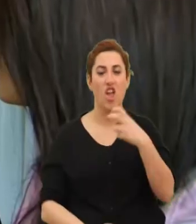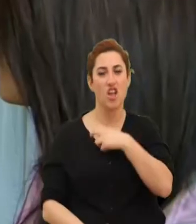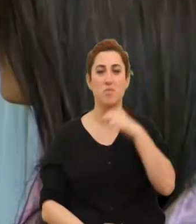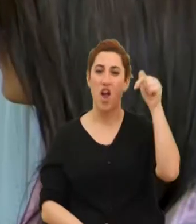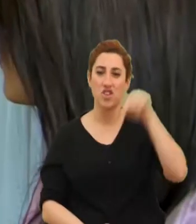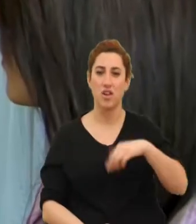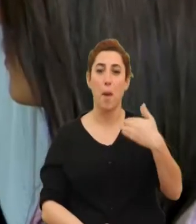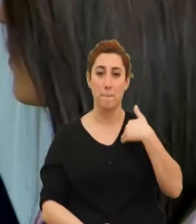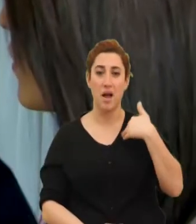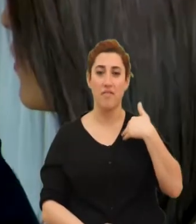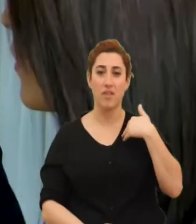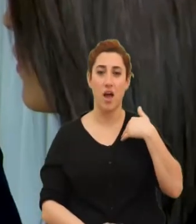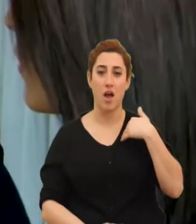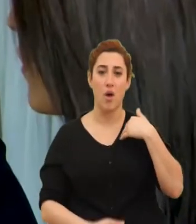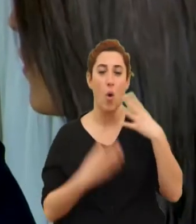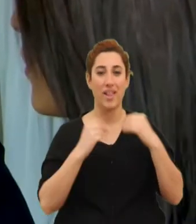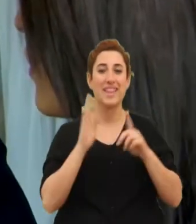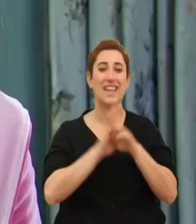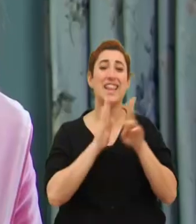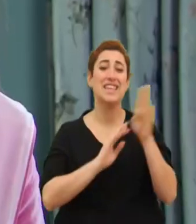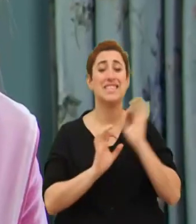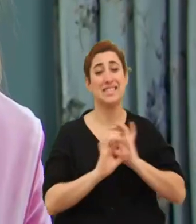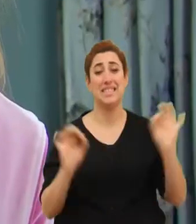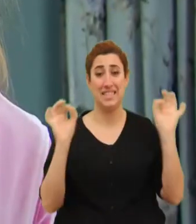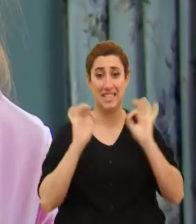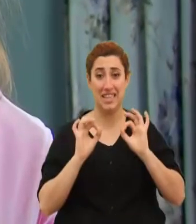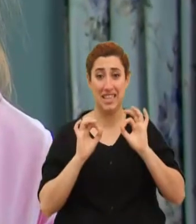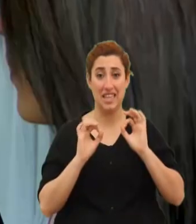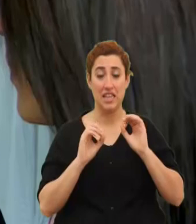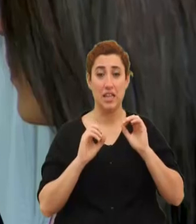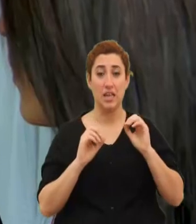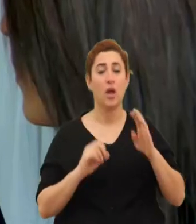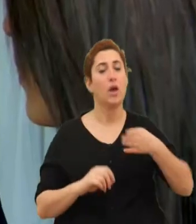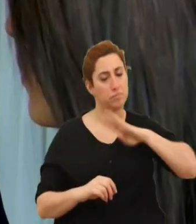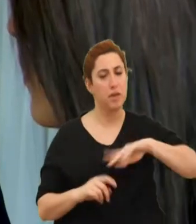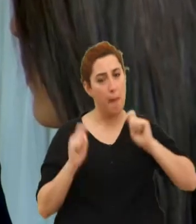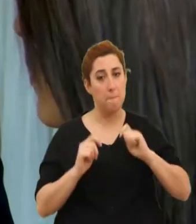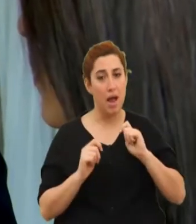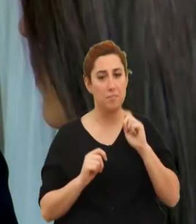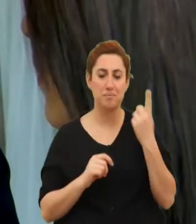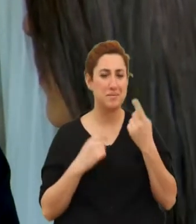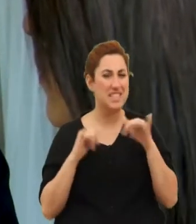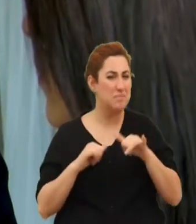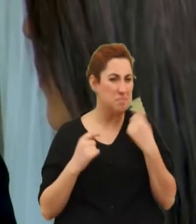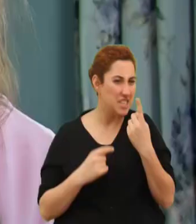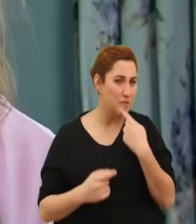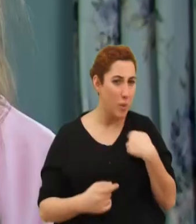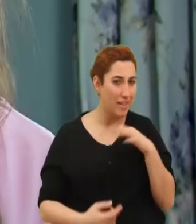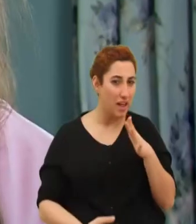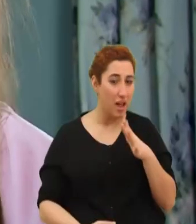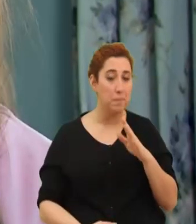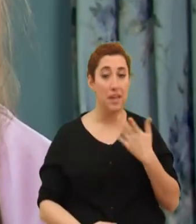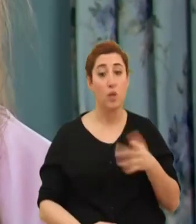Sen aşkım aşağıda bana karşı olan ilgisizliğine katlanabilirim gibi bir şey söyledin